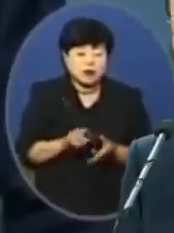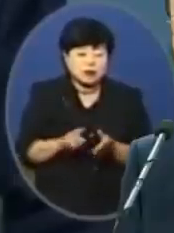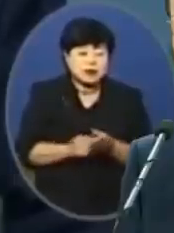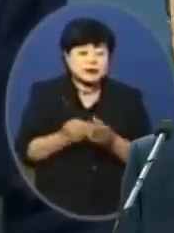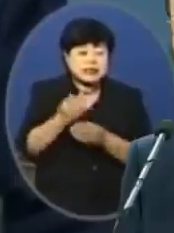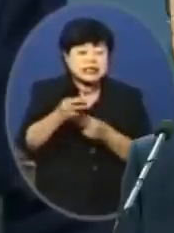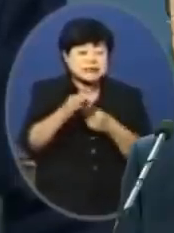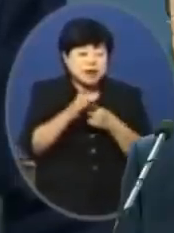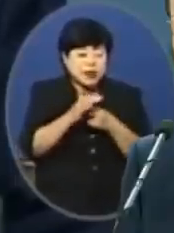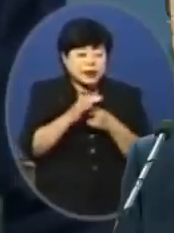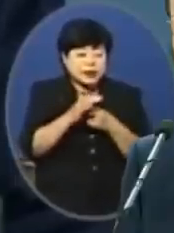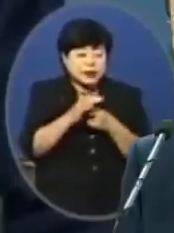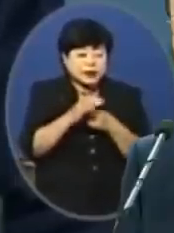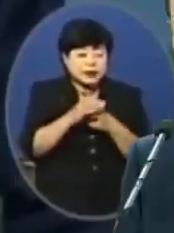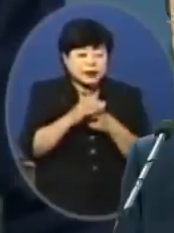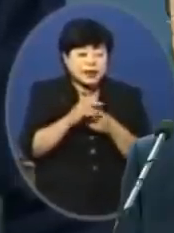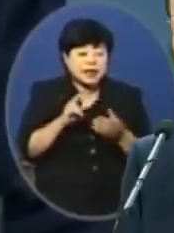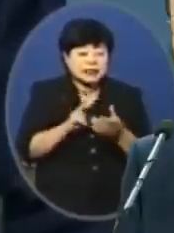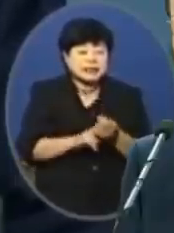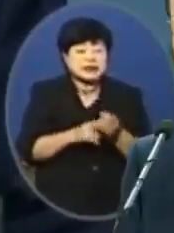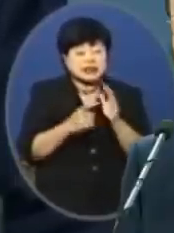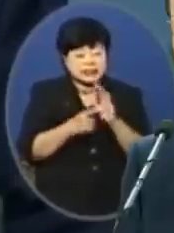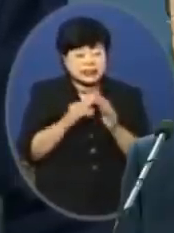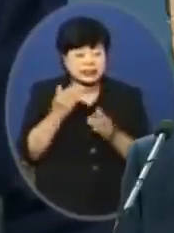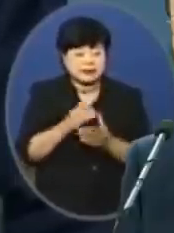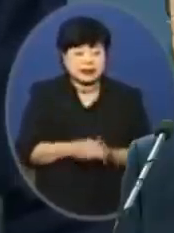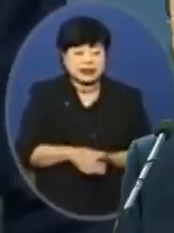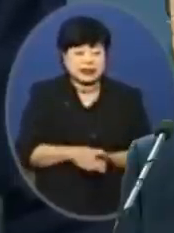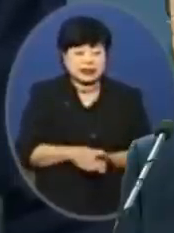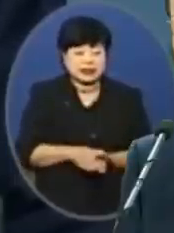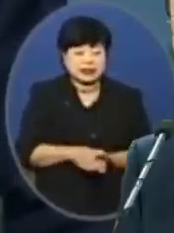믿음이 생기면 기적이 생기는 것입니다.